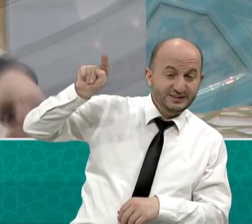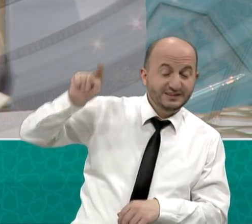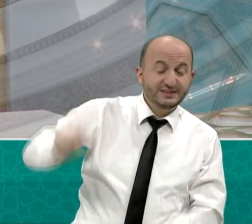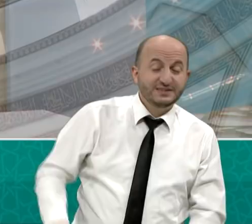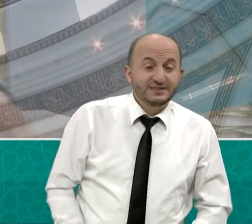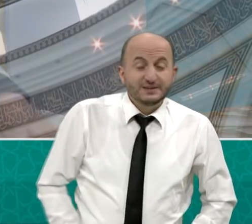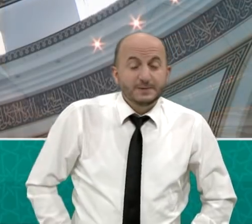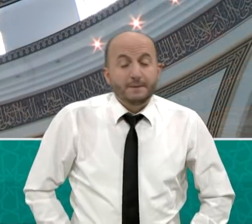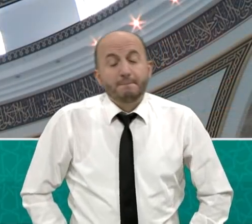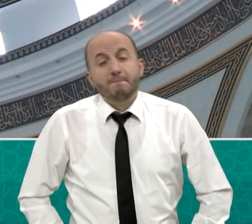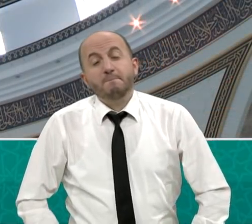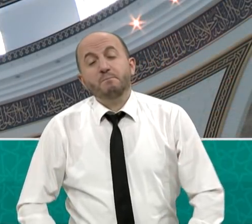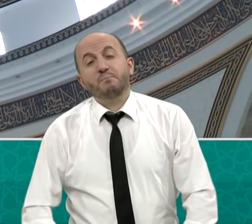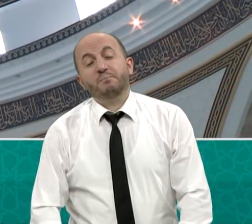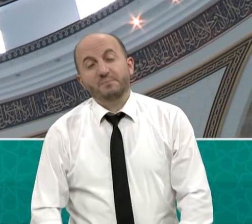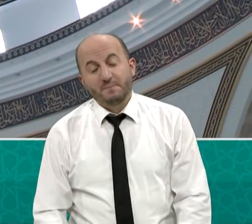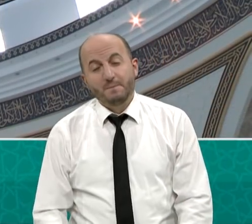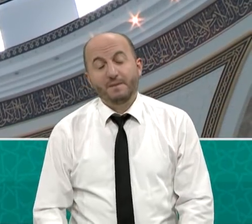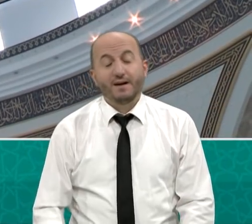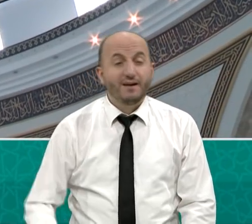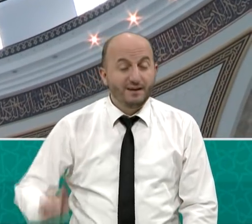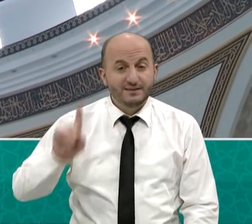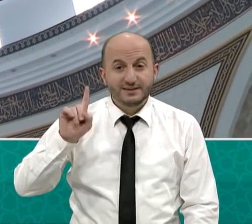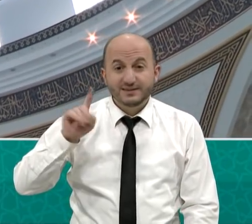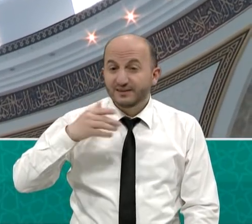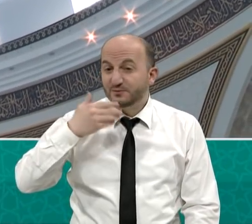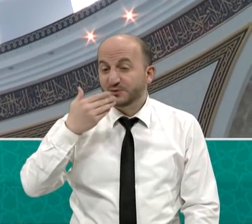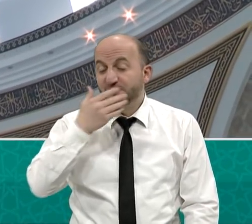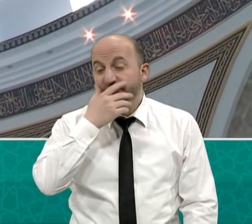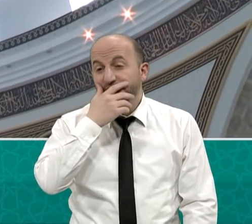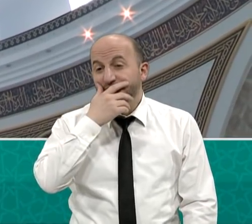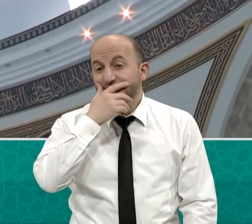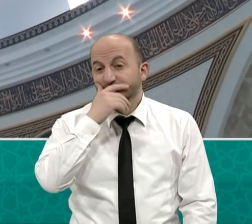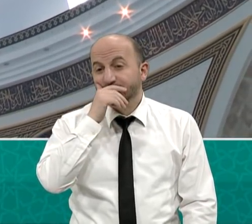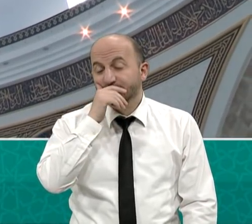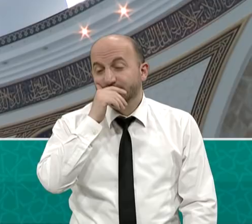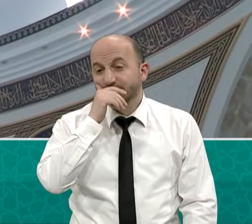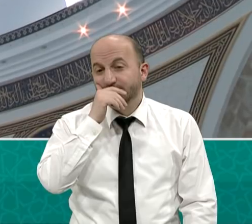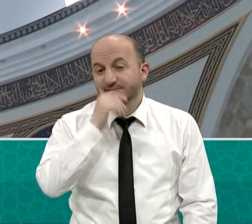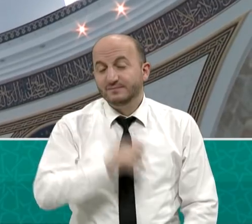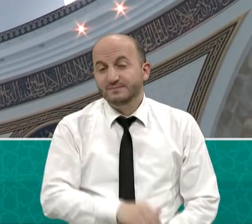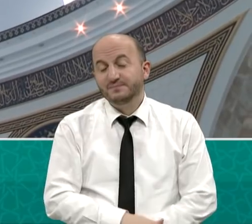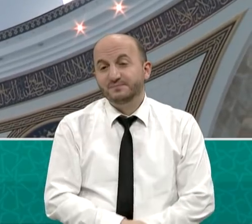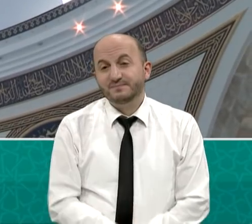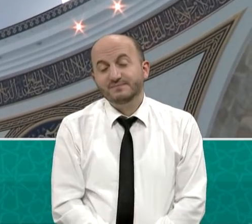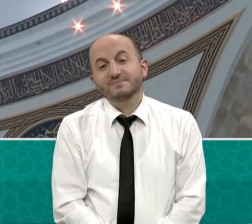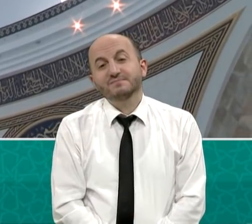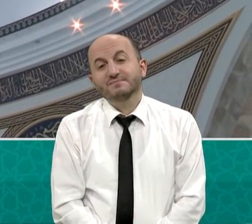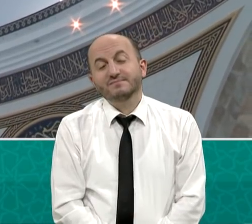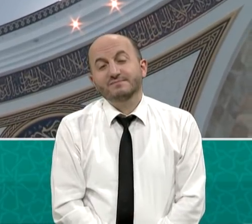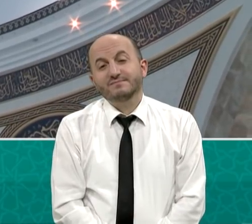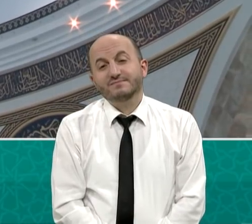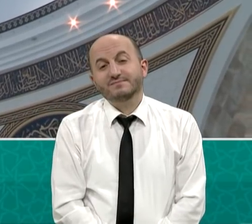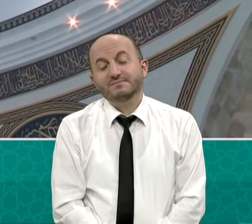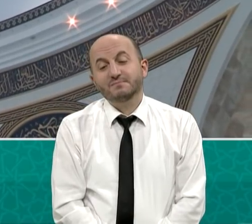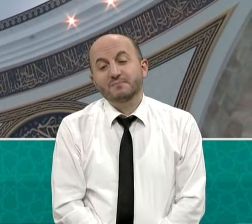ve şems Yasin suresinde Rabbimiz ne buyuruyor? Ve necmu ve şecur yesudan buyuruyor Rahman suresinde ama